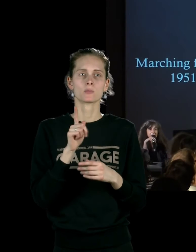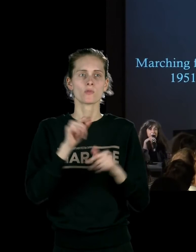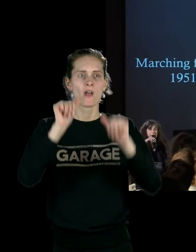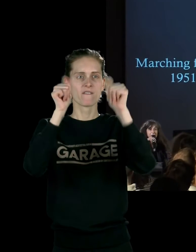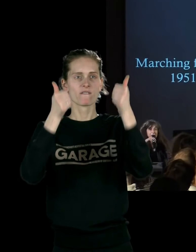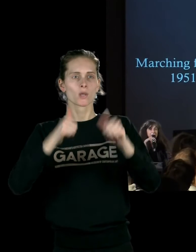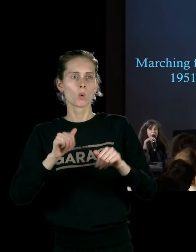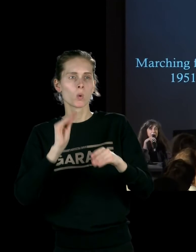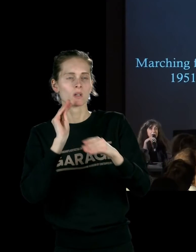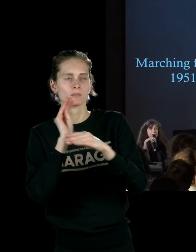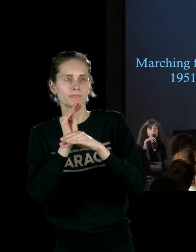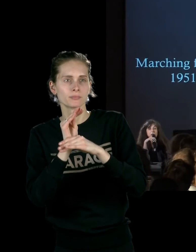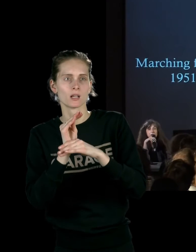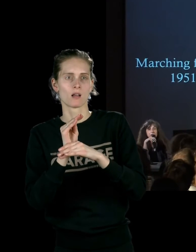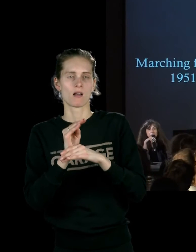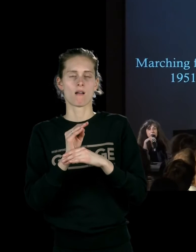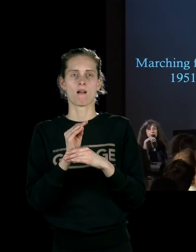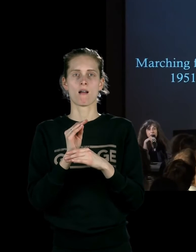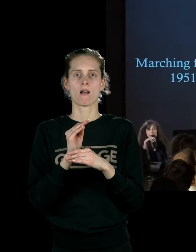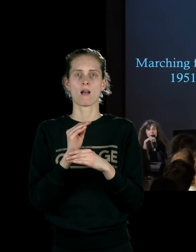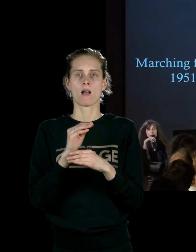которые населяют эти картины,